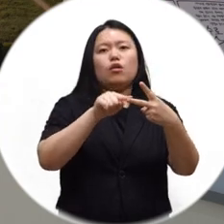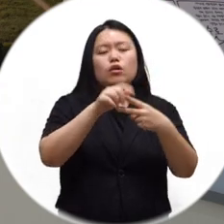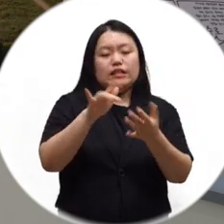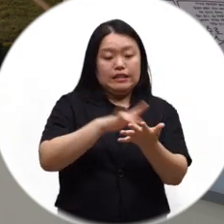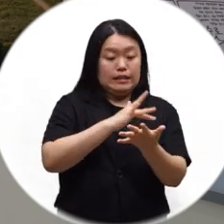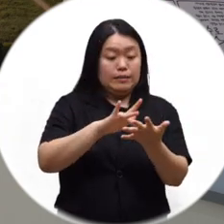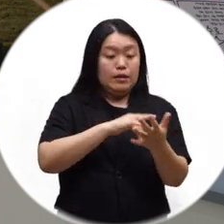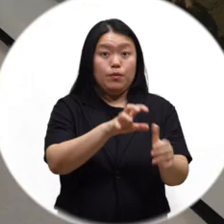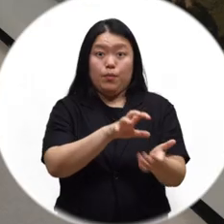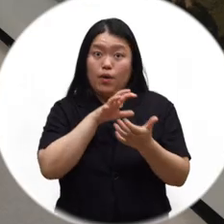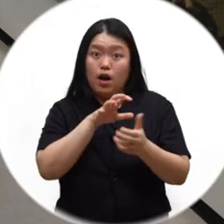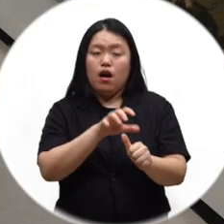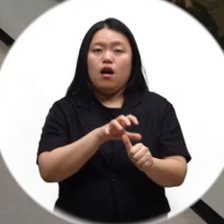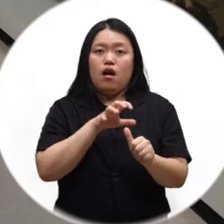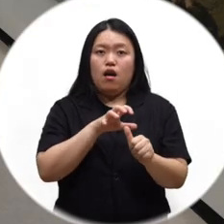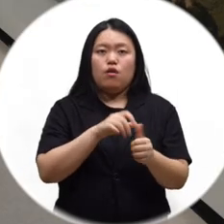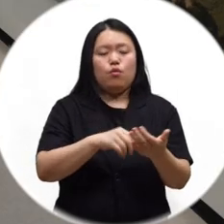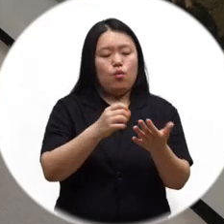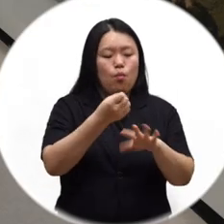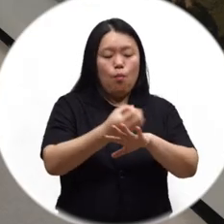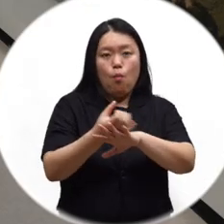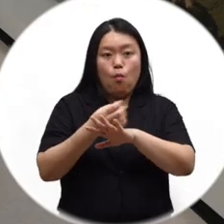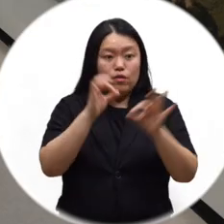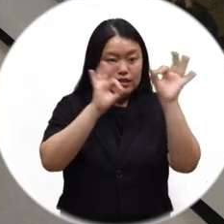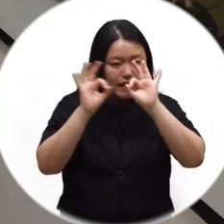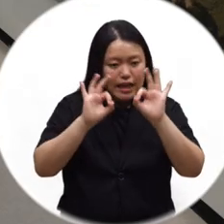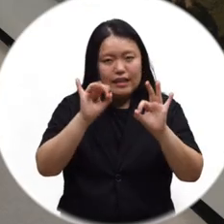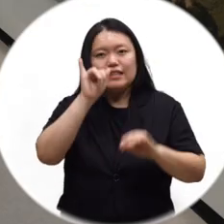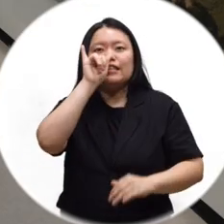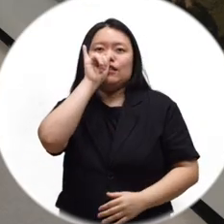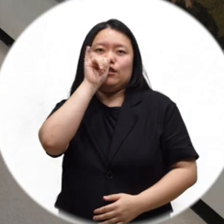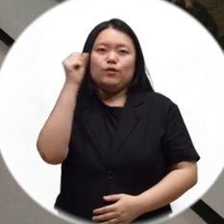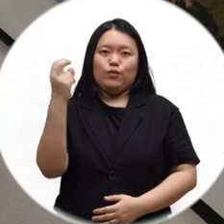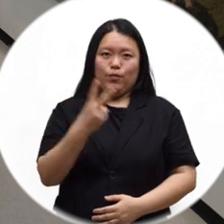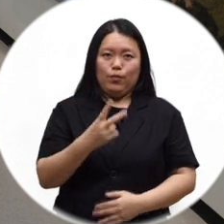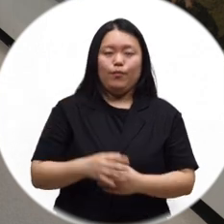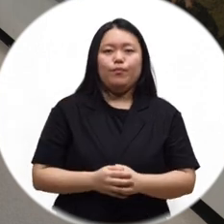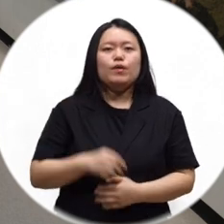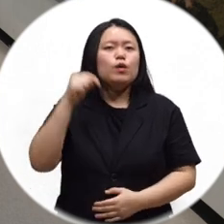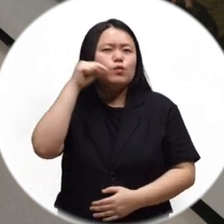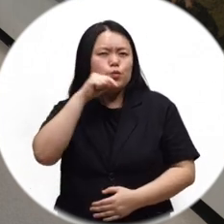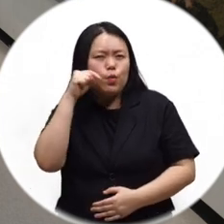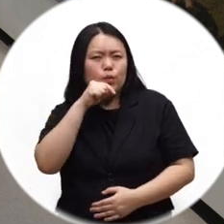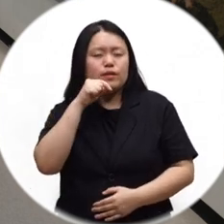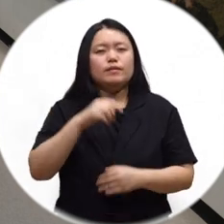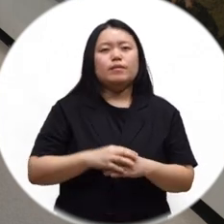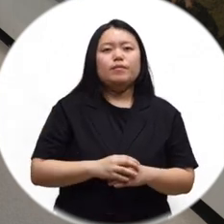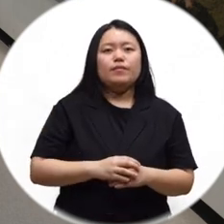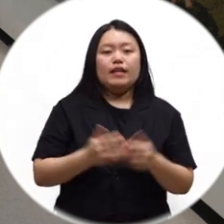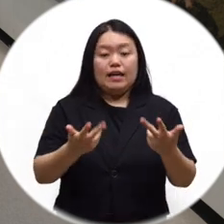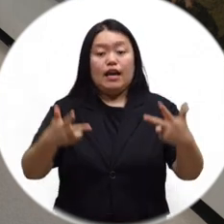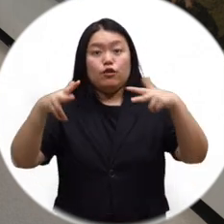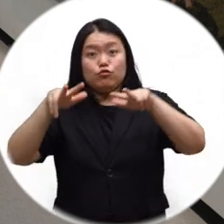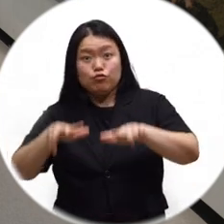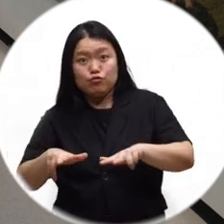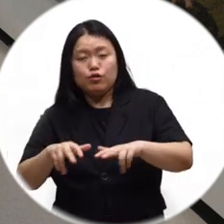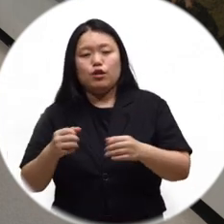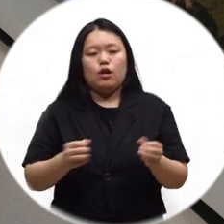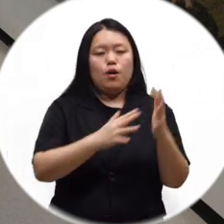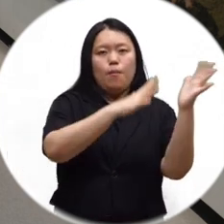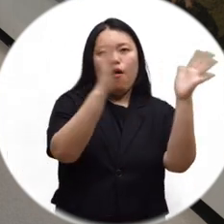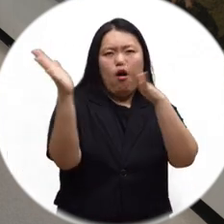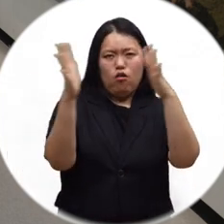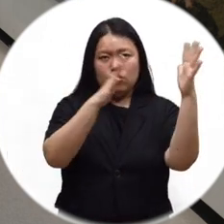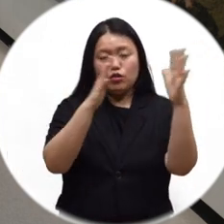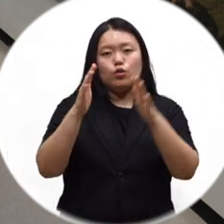놀이를 강화했습니다 개골 지와 소금 갈대 가을꽃 버드 놀이터 등 자연을 온몸으로